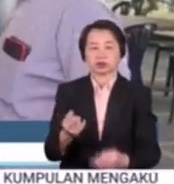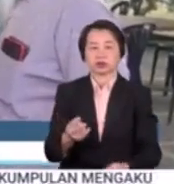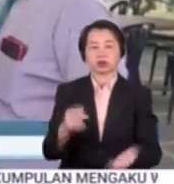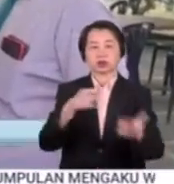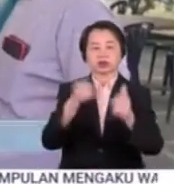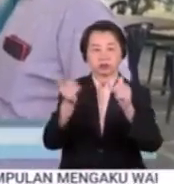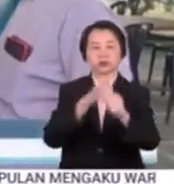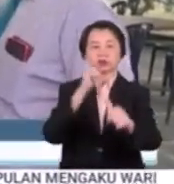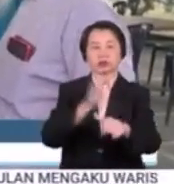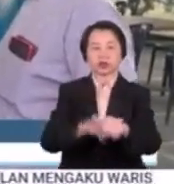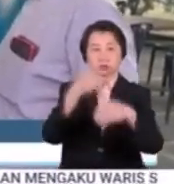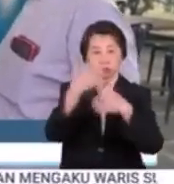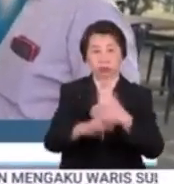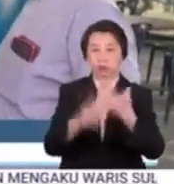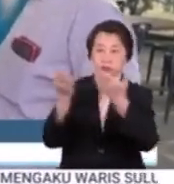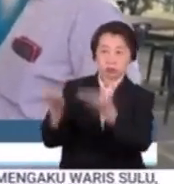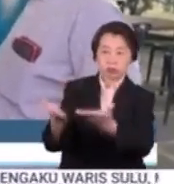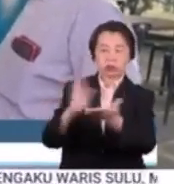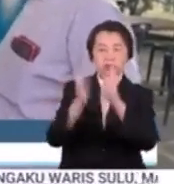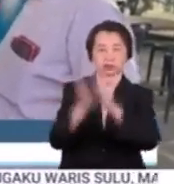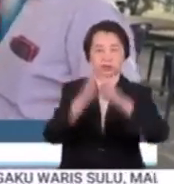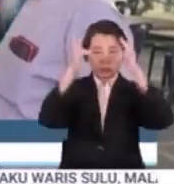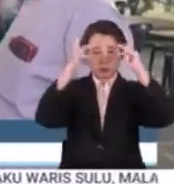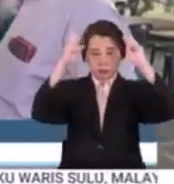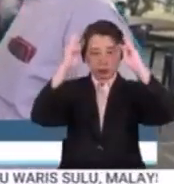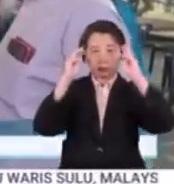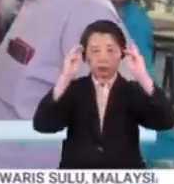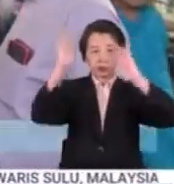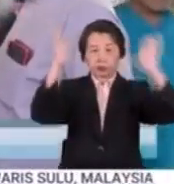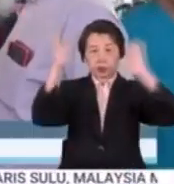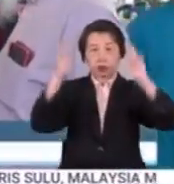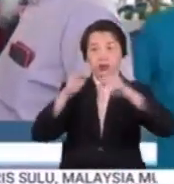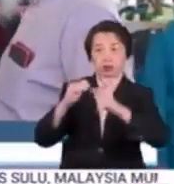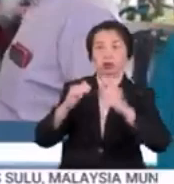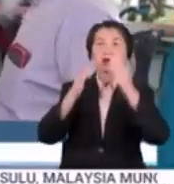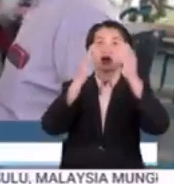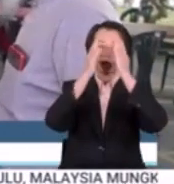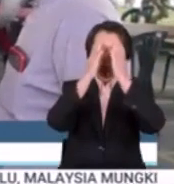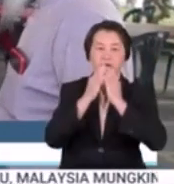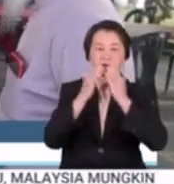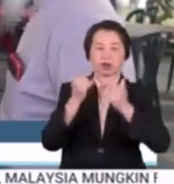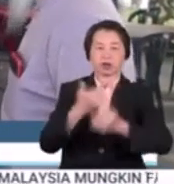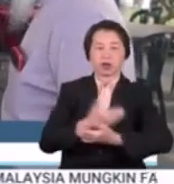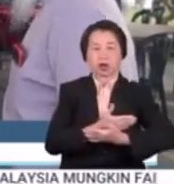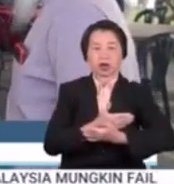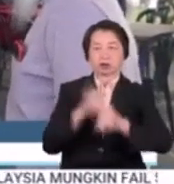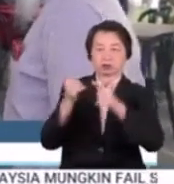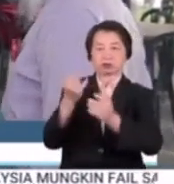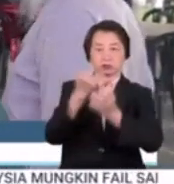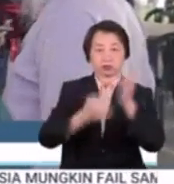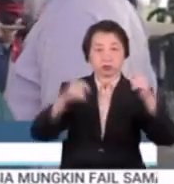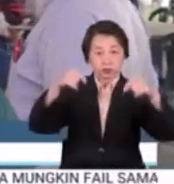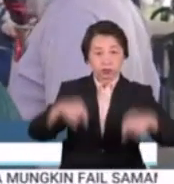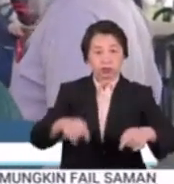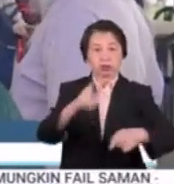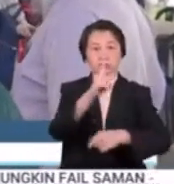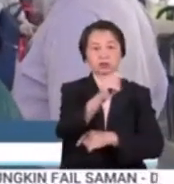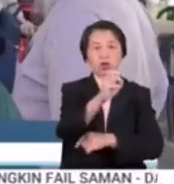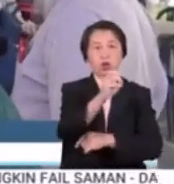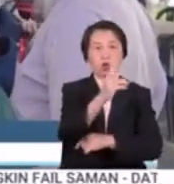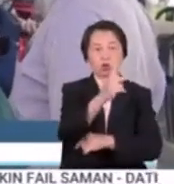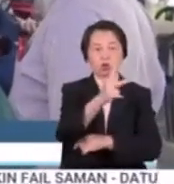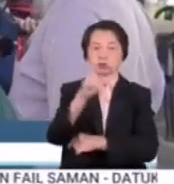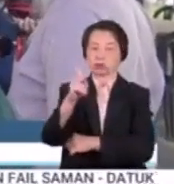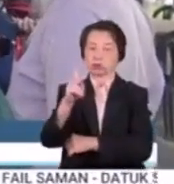pertama kali selepas beliau dilantik sebagai Perdana Menteri Malaysia. Kami rasa bangga kerana anak jati di sini, anak kawasan Tok Kun